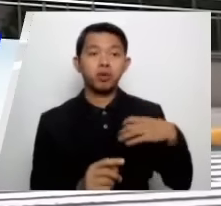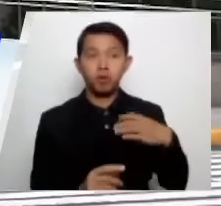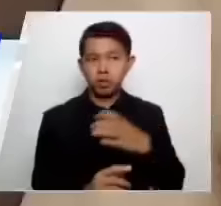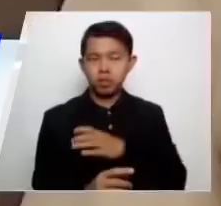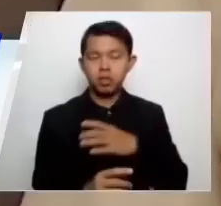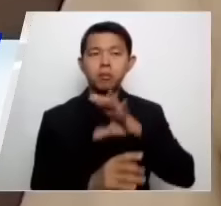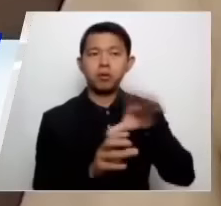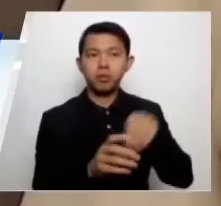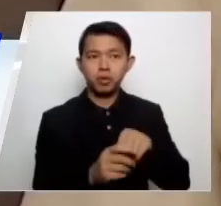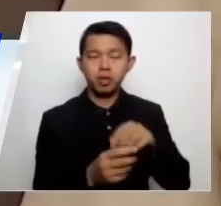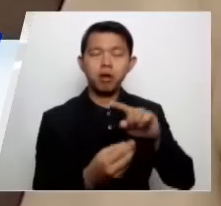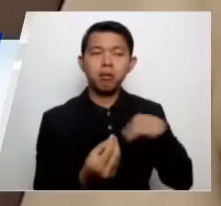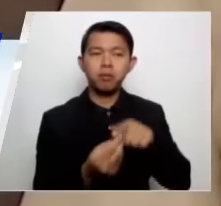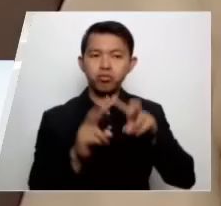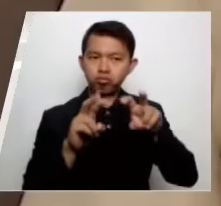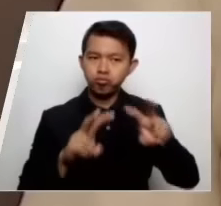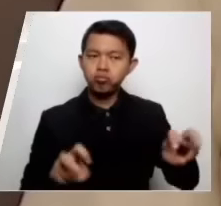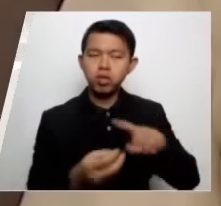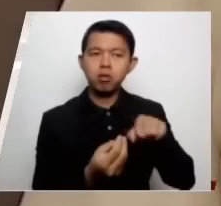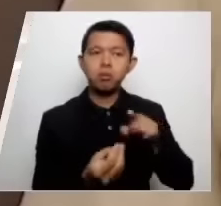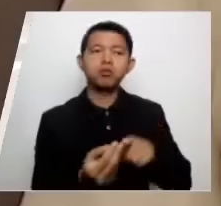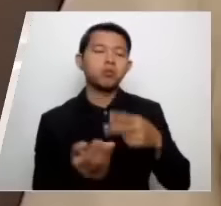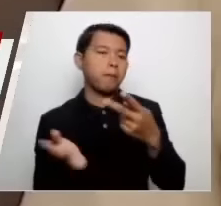pirma. Meron din kaming mga iba ring